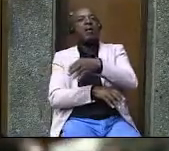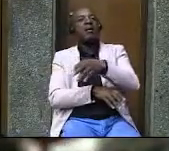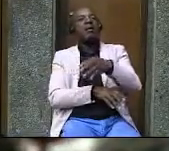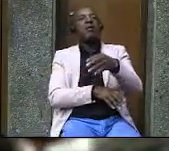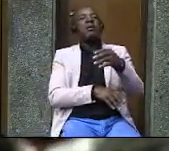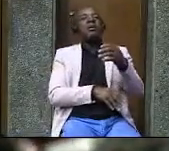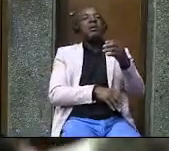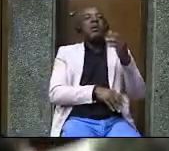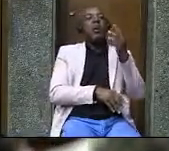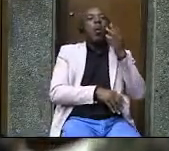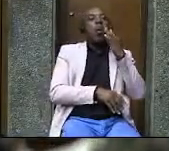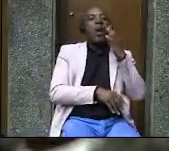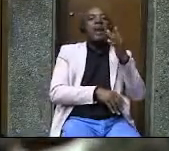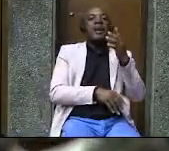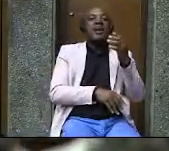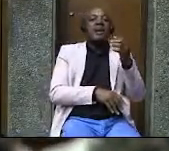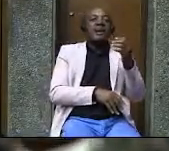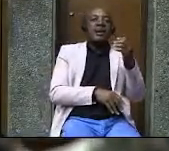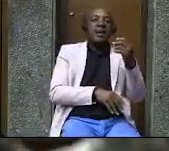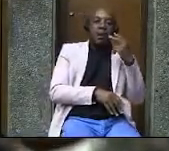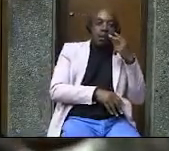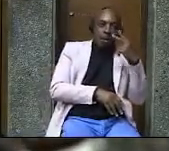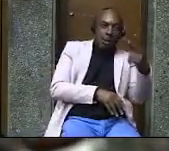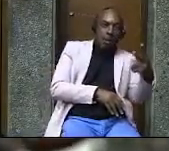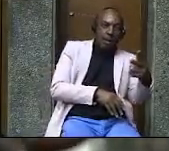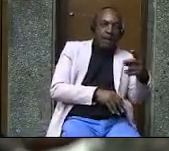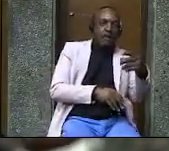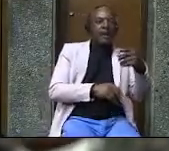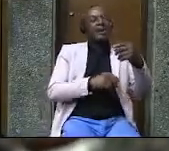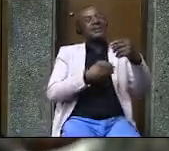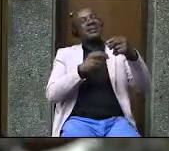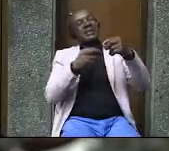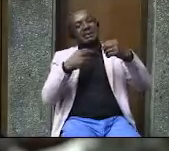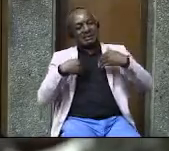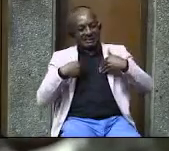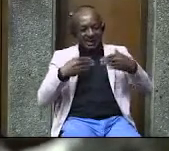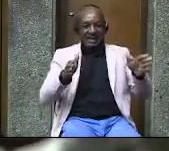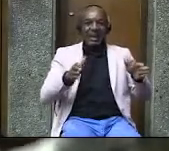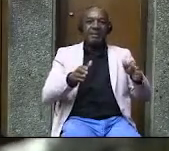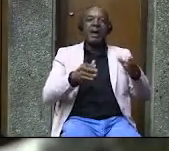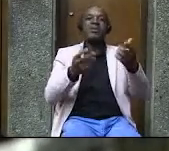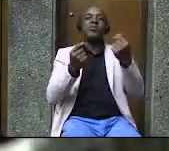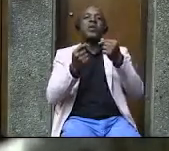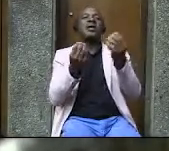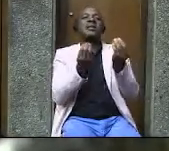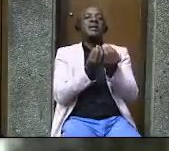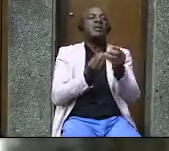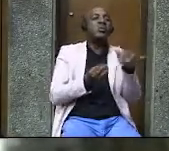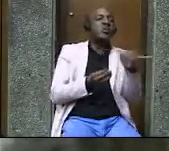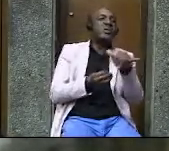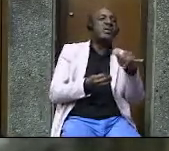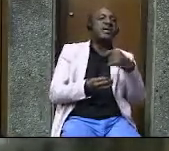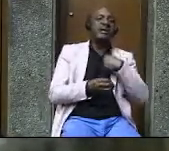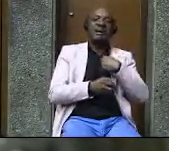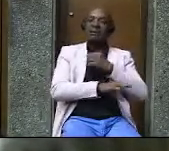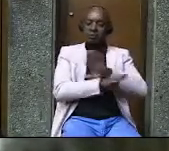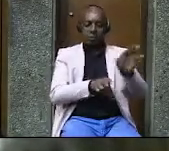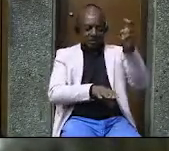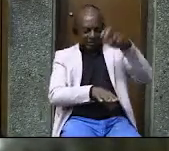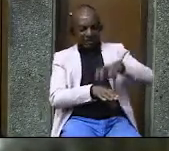yani okuthi iland kungakhiwa ifactory abomama bakwazi ukuthi bathunga ama